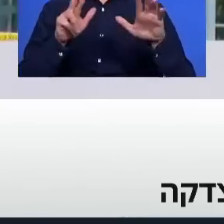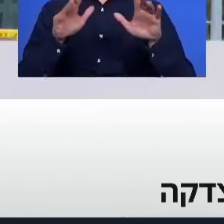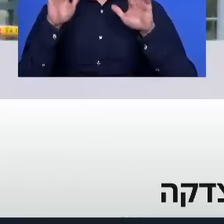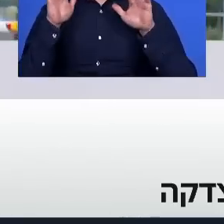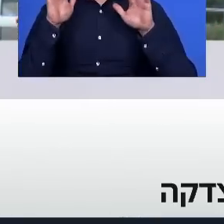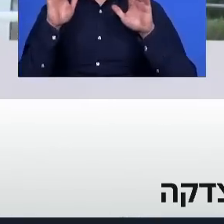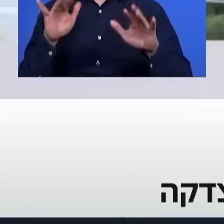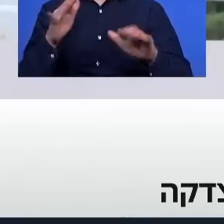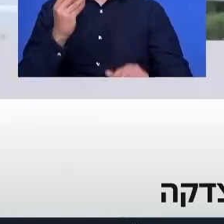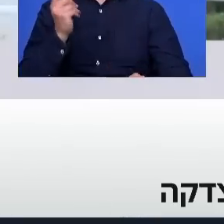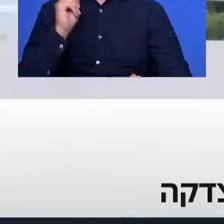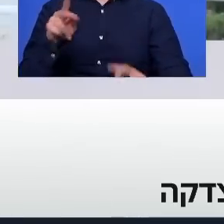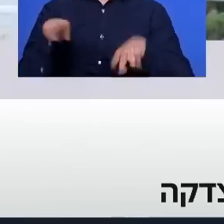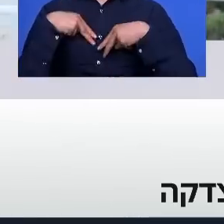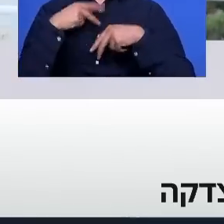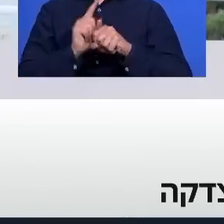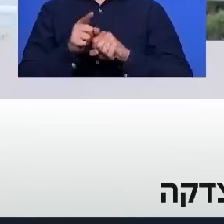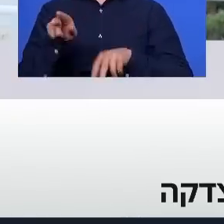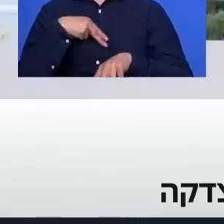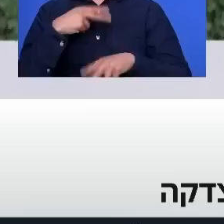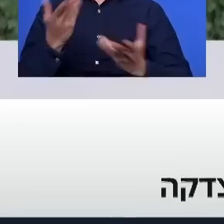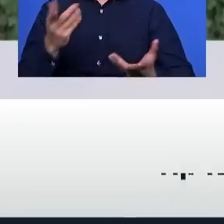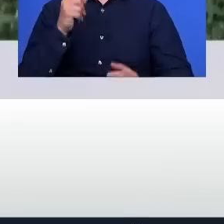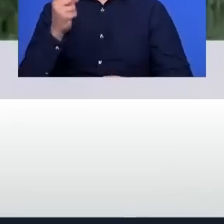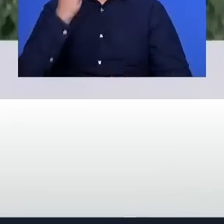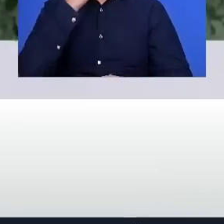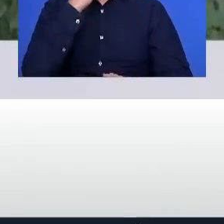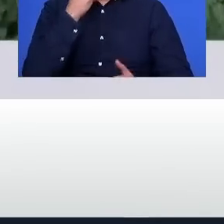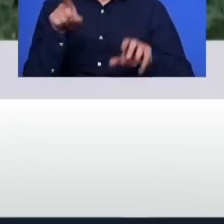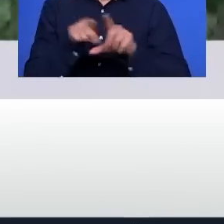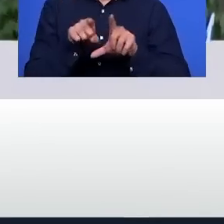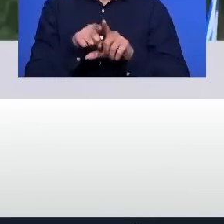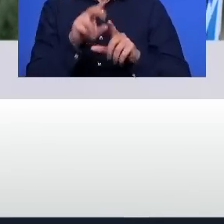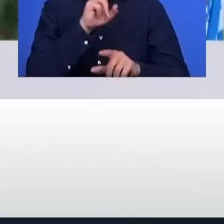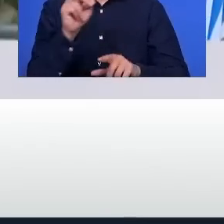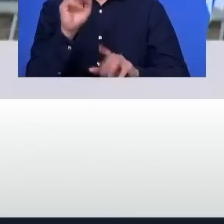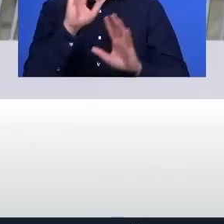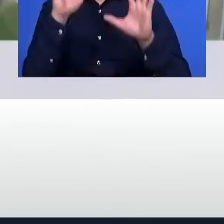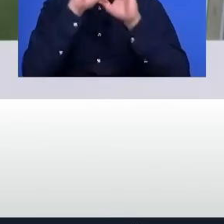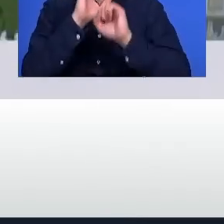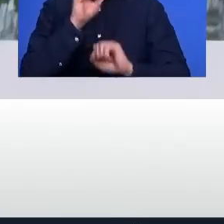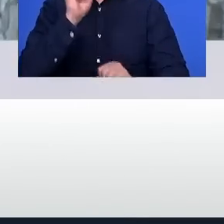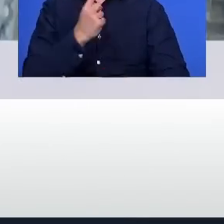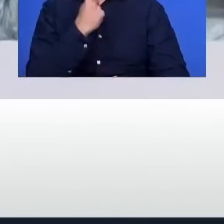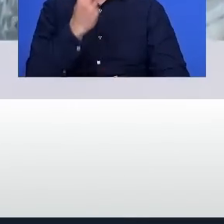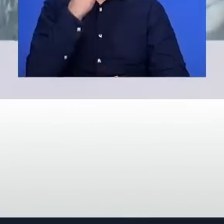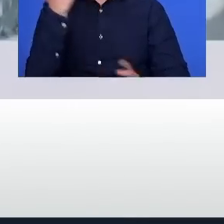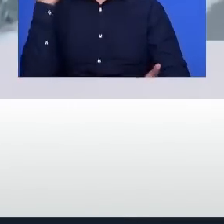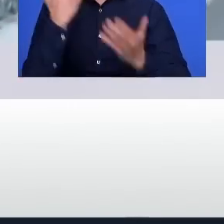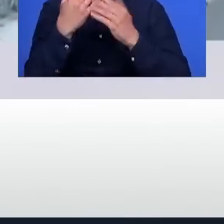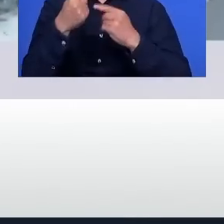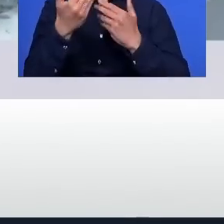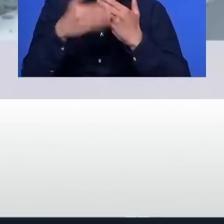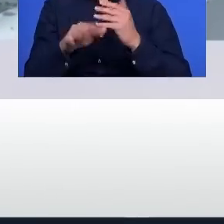שקל, צריך להחזיר את הכסף הזה איכשהו. זה נשמע, מיכל, כמו עניין שהוא תיאורטי, אבל צריך להגיד, ראינו בשנים האחרונות